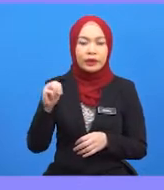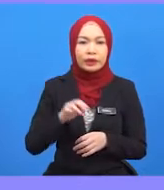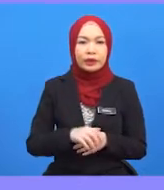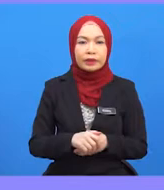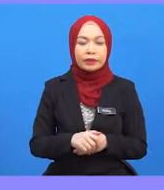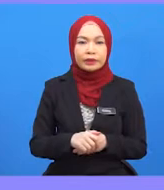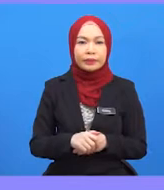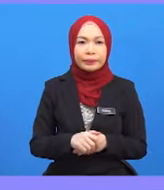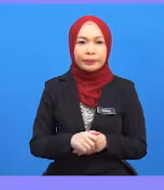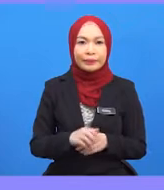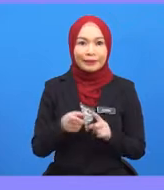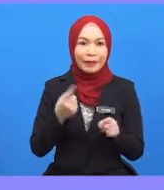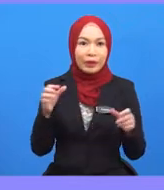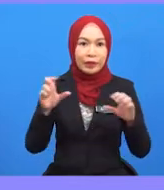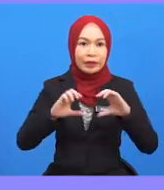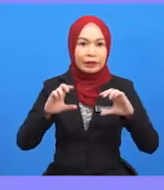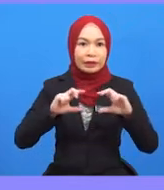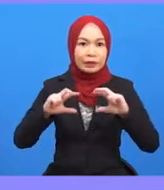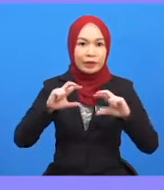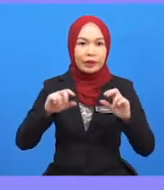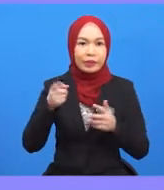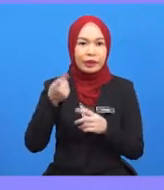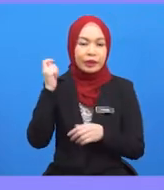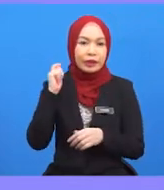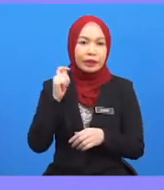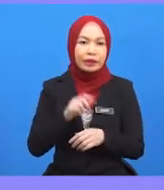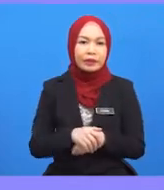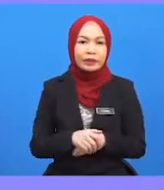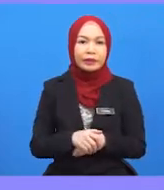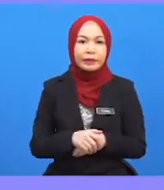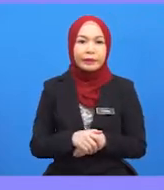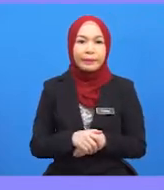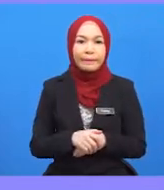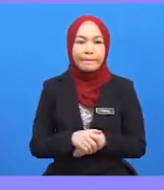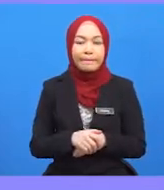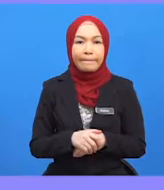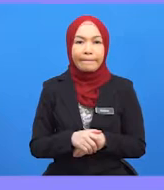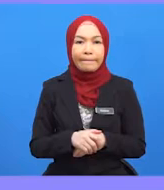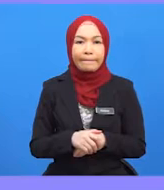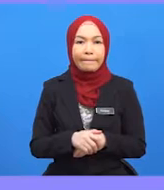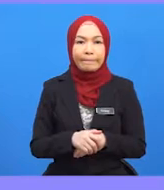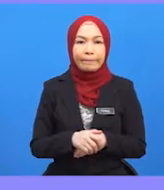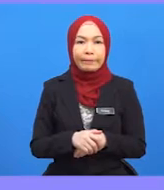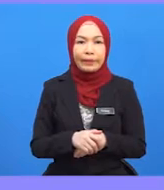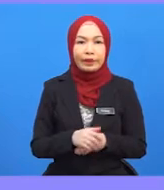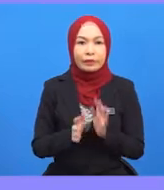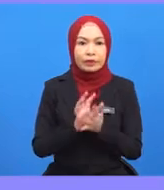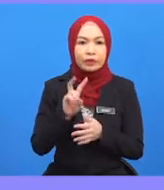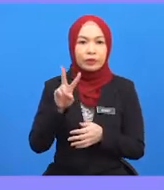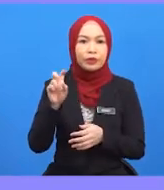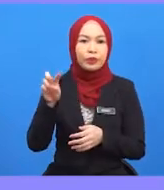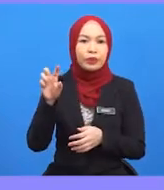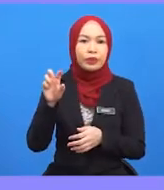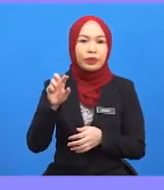daripada eksperimen tadi. VB ialah isi padu natrium hidroksida iaitu 25 cm